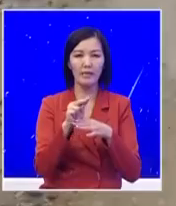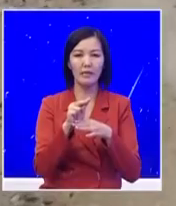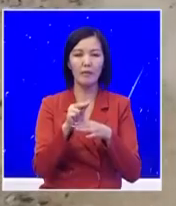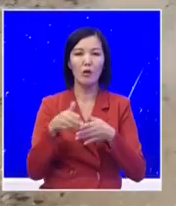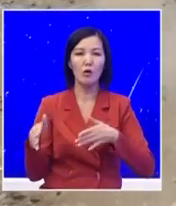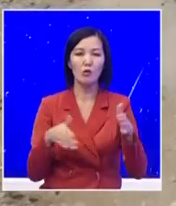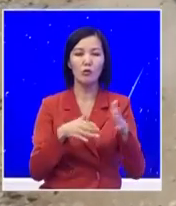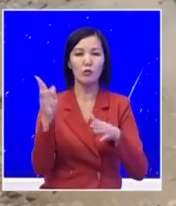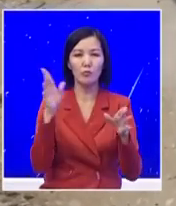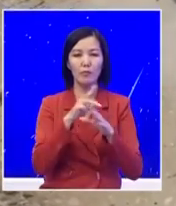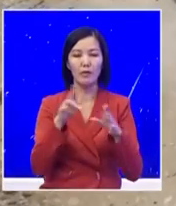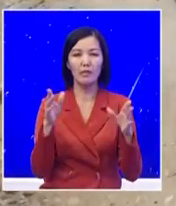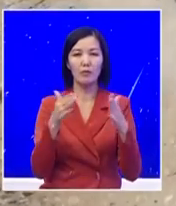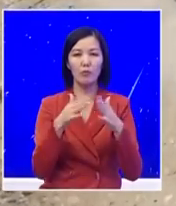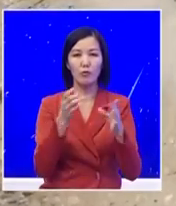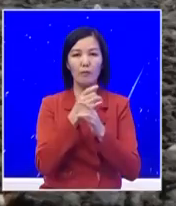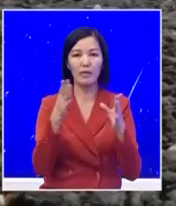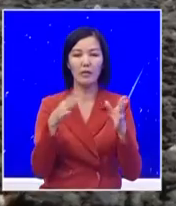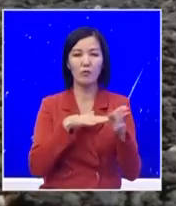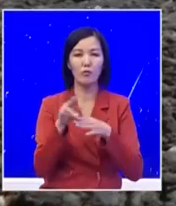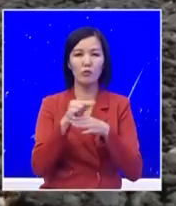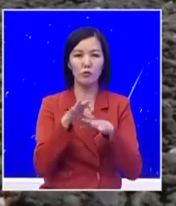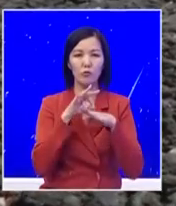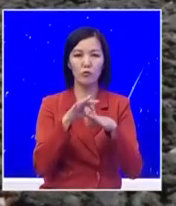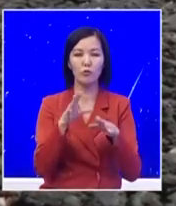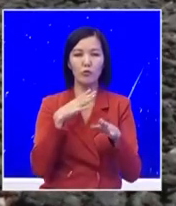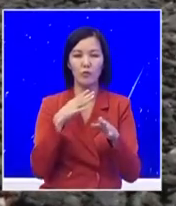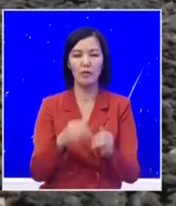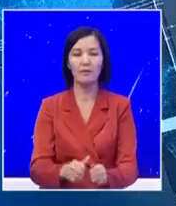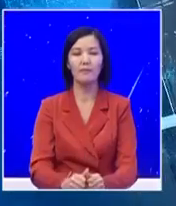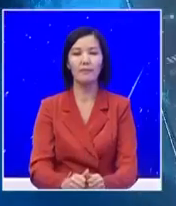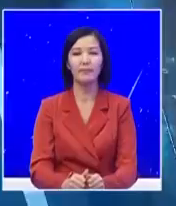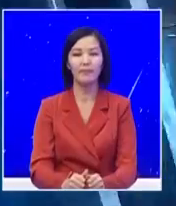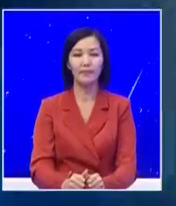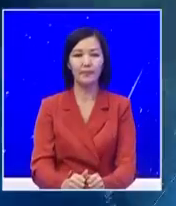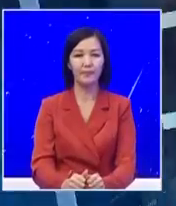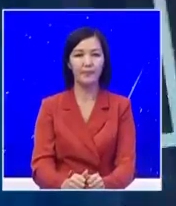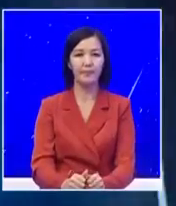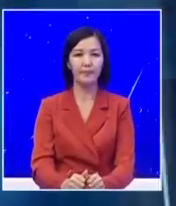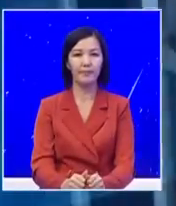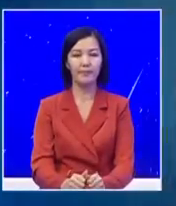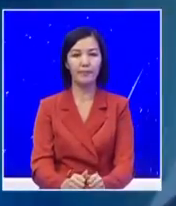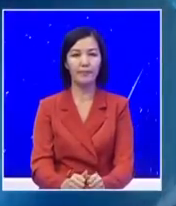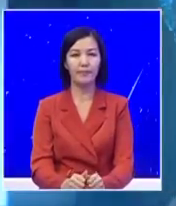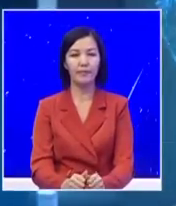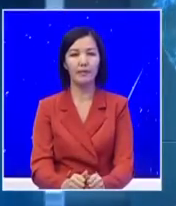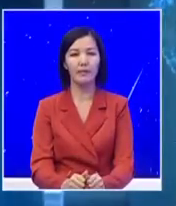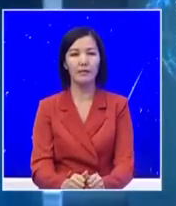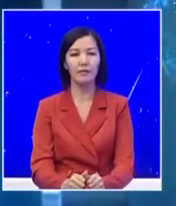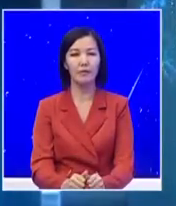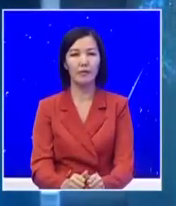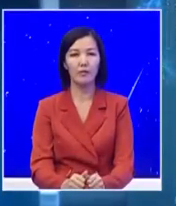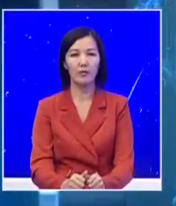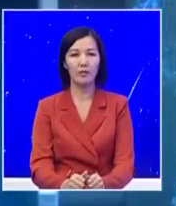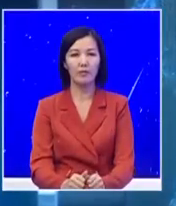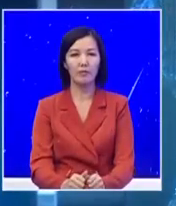балабақша, мәдениет үйі сынды ғимараттарға күрделі жөндеу жұмыстары жүргізілуде. Меруерт Қыдырбайқызы, Адель Ақжеркенова, Ерболат Антелев,